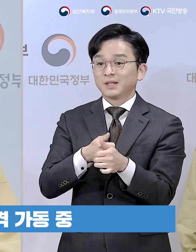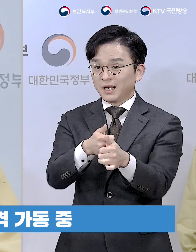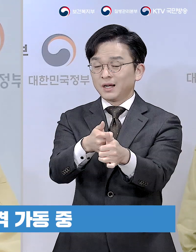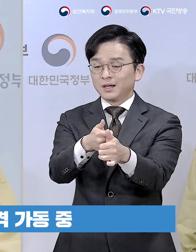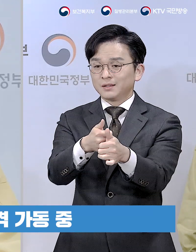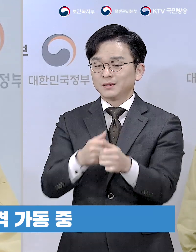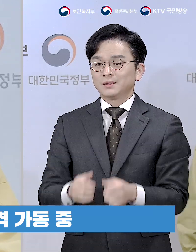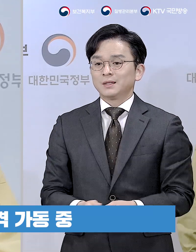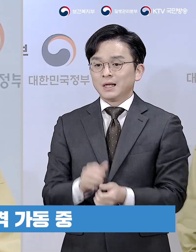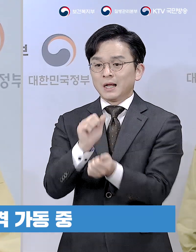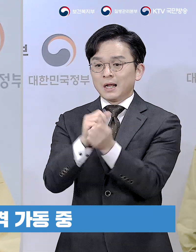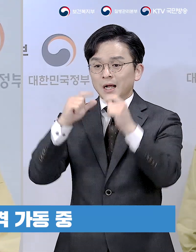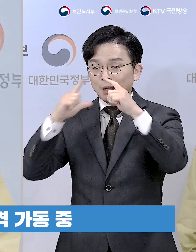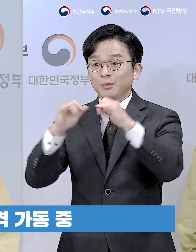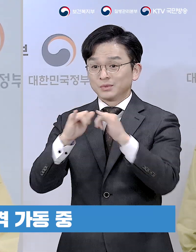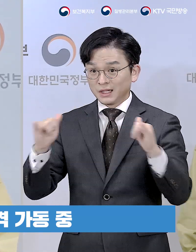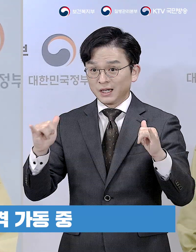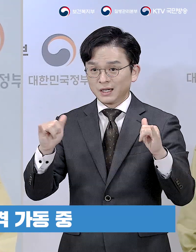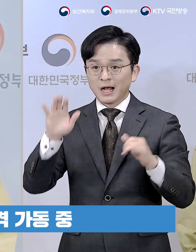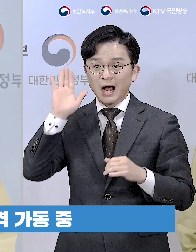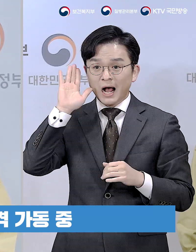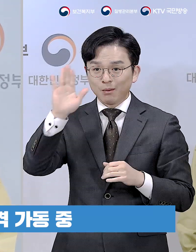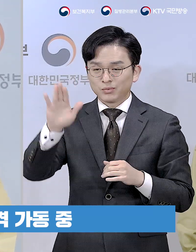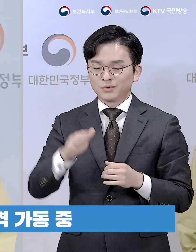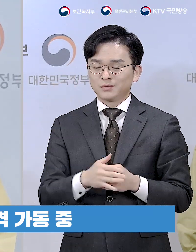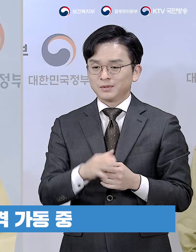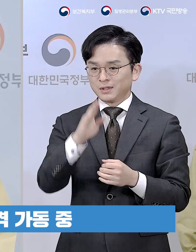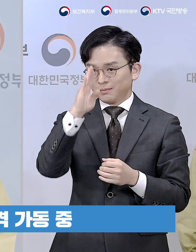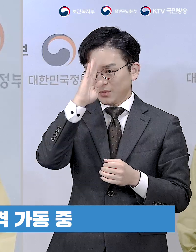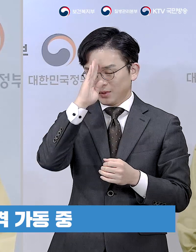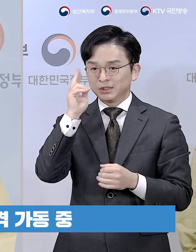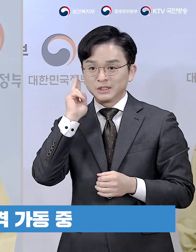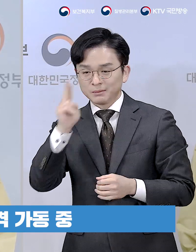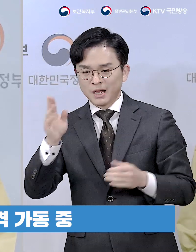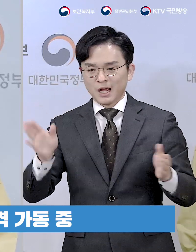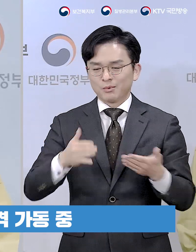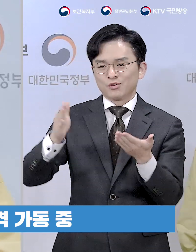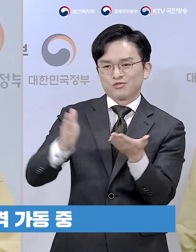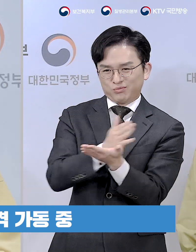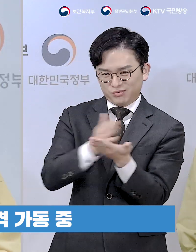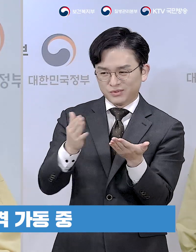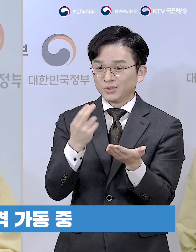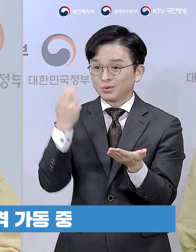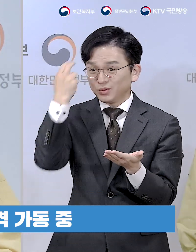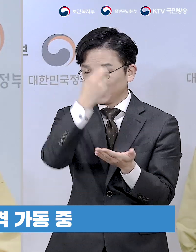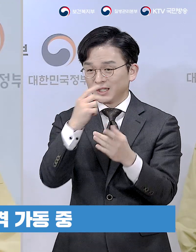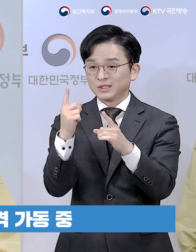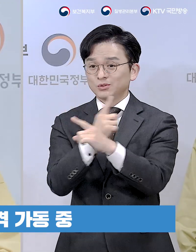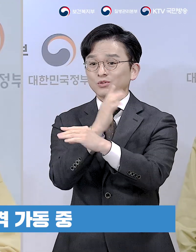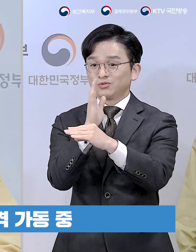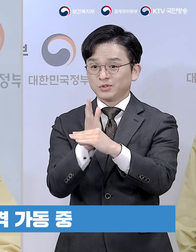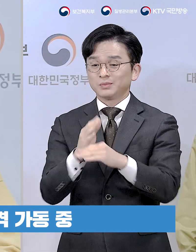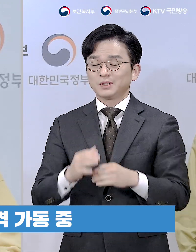중앙방역대책본부의 새로운 지침에 따라 확진 환자는 의료진의 중증도 분류를 받고 이송되고